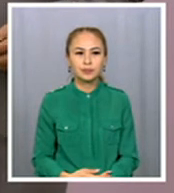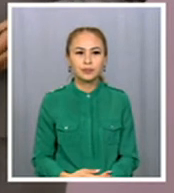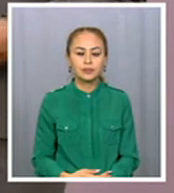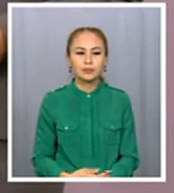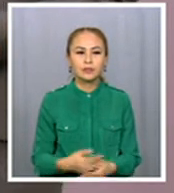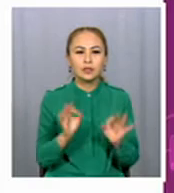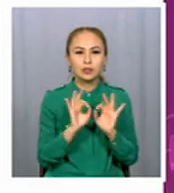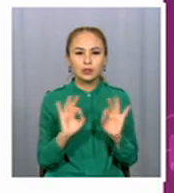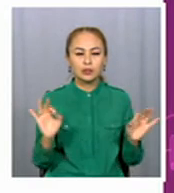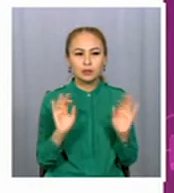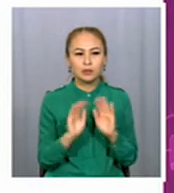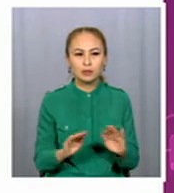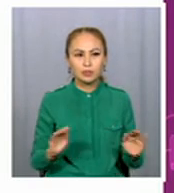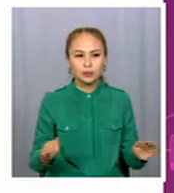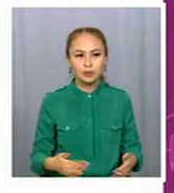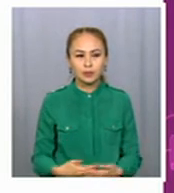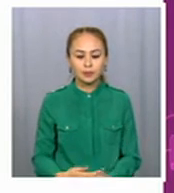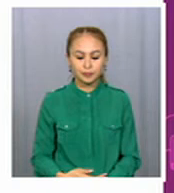Жарайсыңдар, балалар.